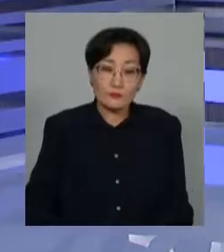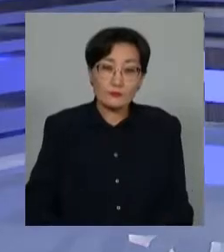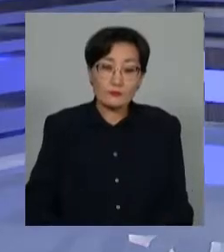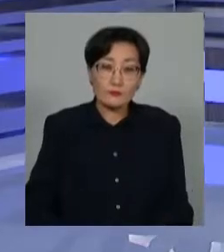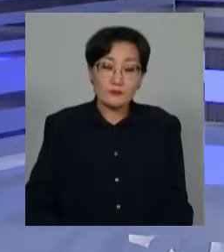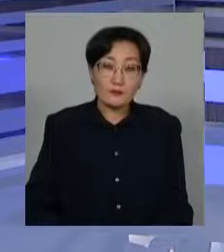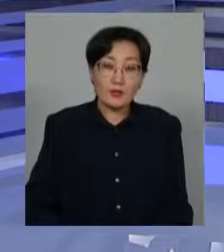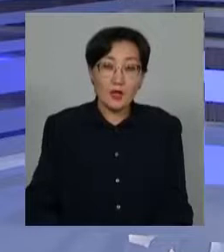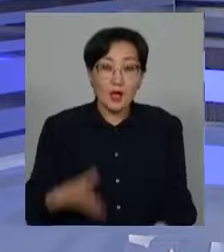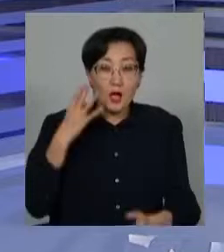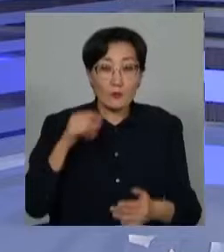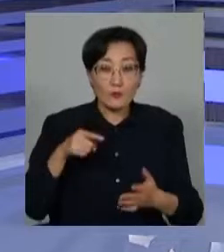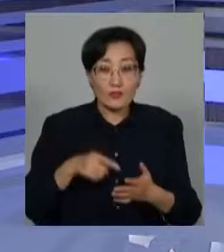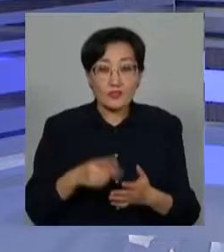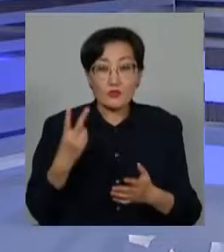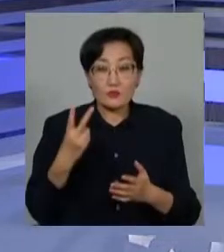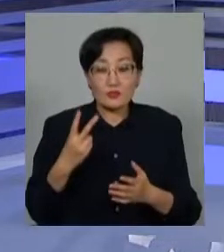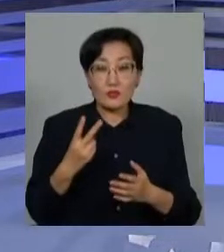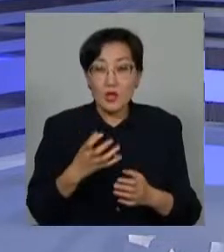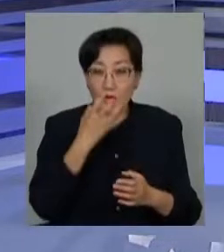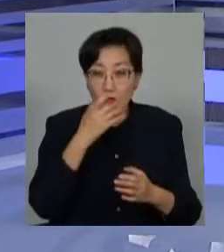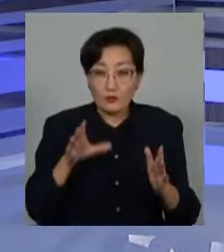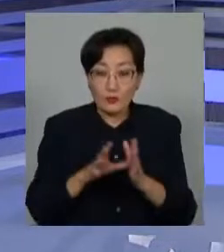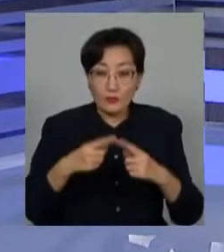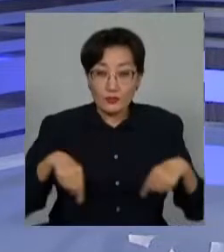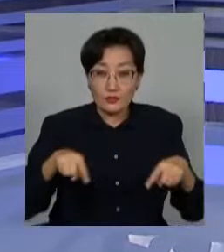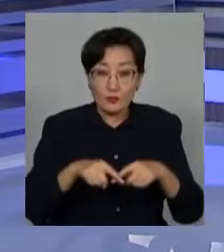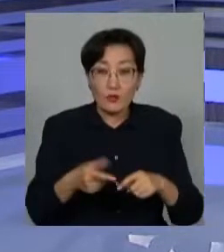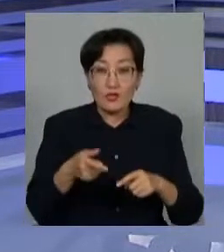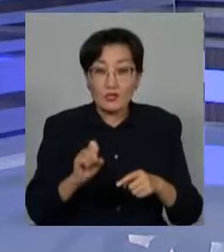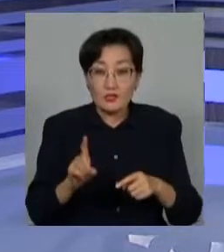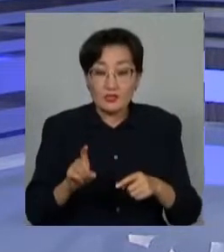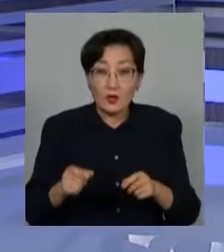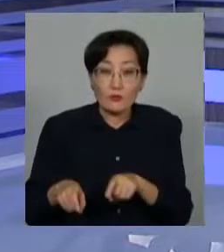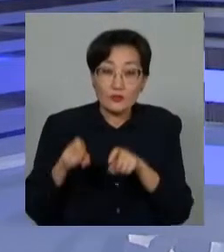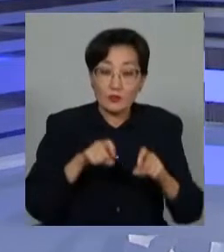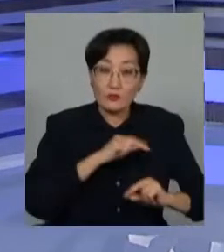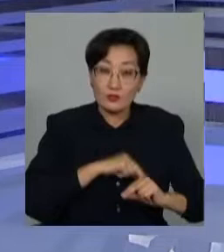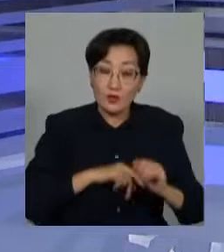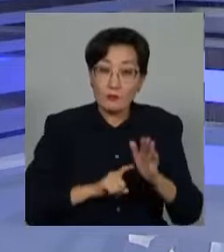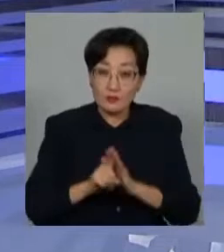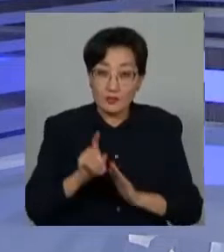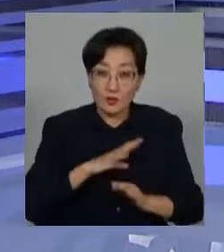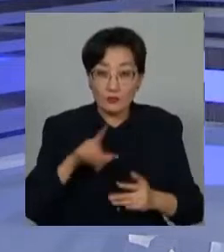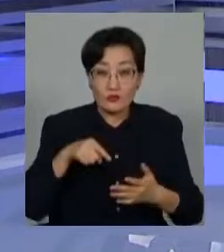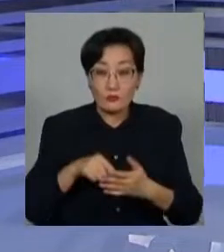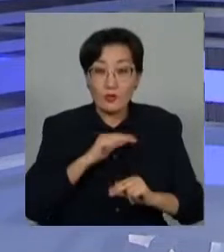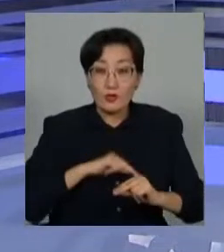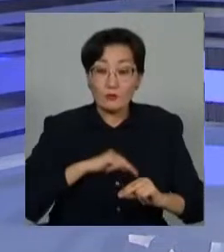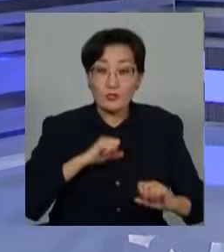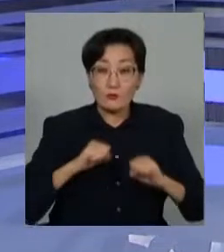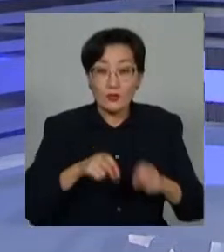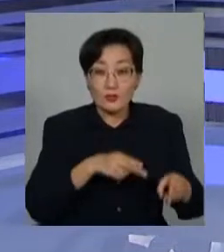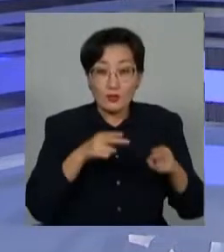Хабарымызда жалғастырамыз. Алматыдағы екінші жылу электр орталығын көгілдір газға ауыстыру жұмыстары басталды. Қалаға жұмыс сапармен